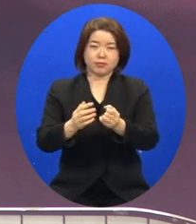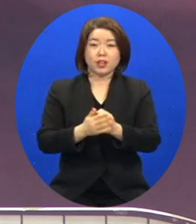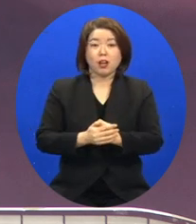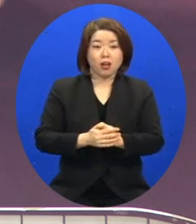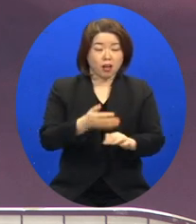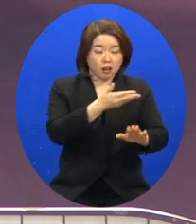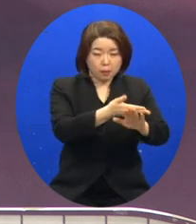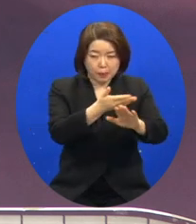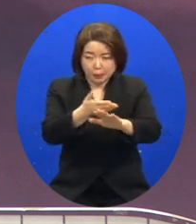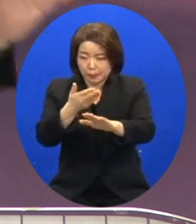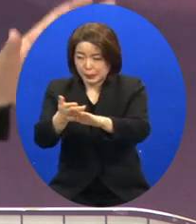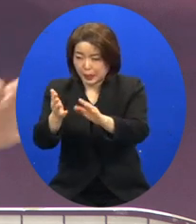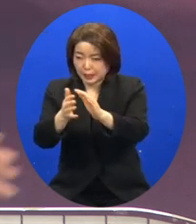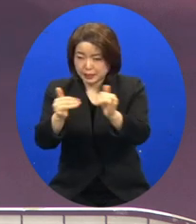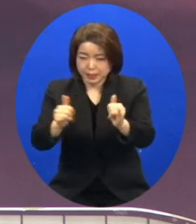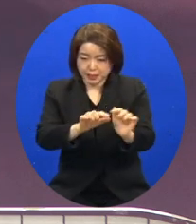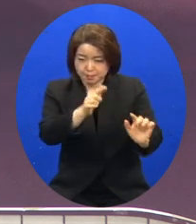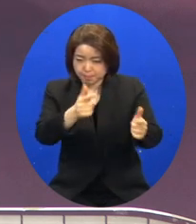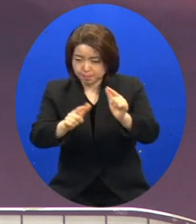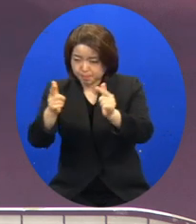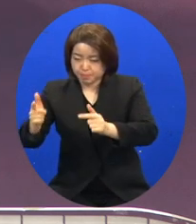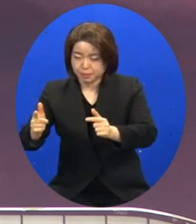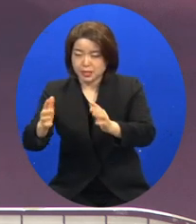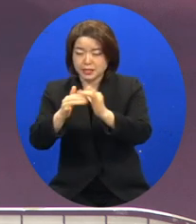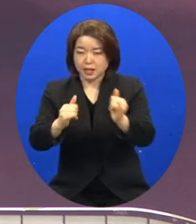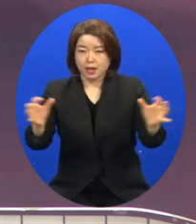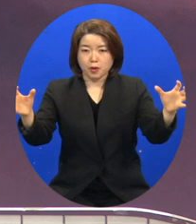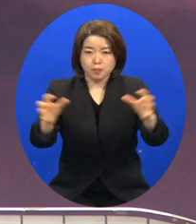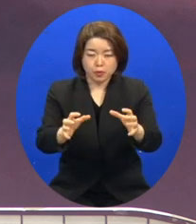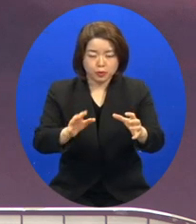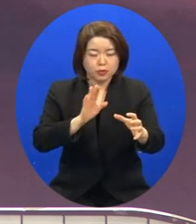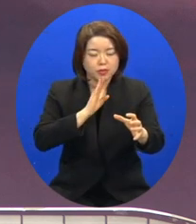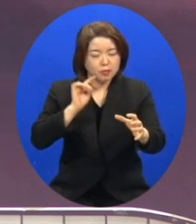사람들끼리 모여 던 너무나 아름다운 조화를 이룹니다